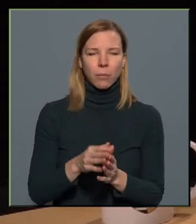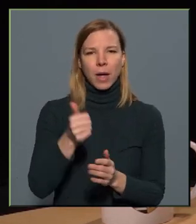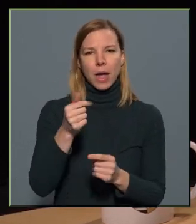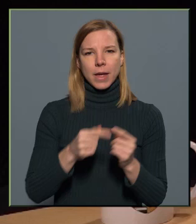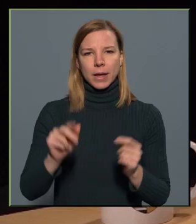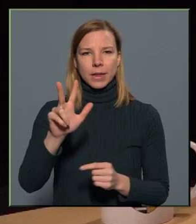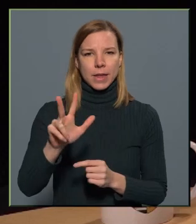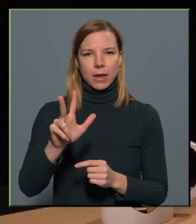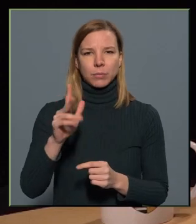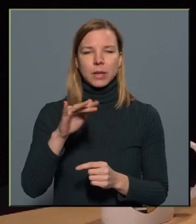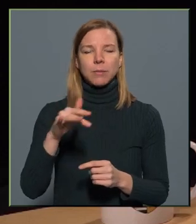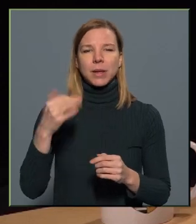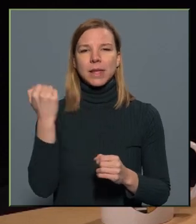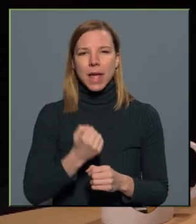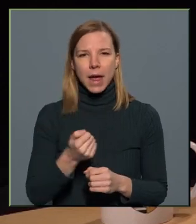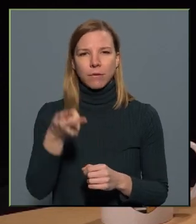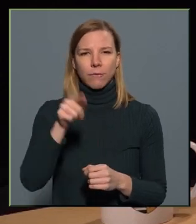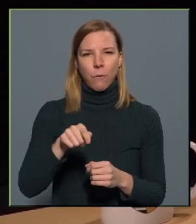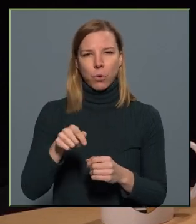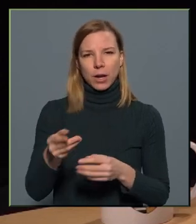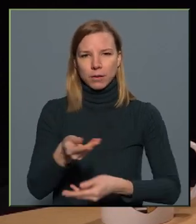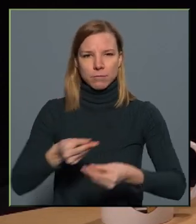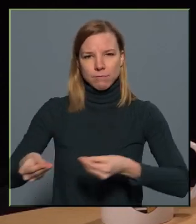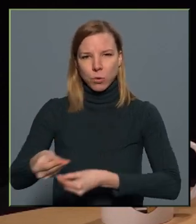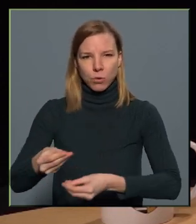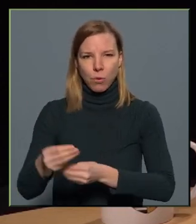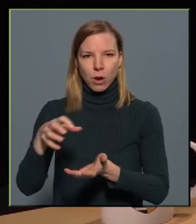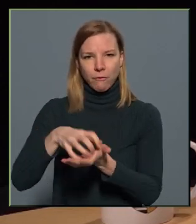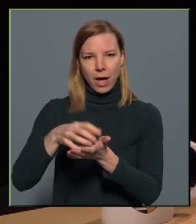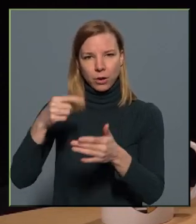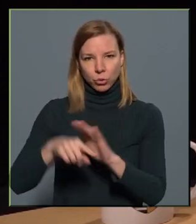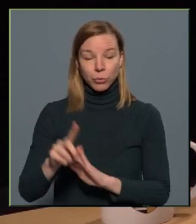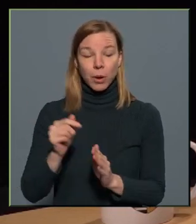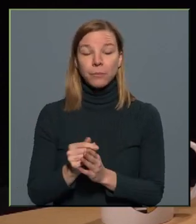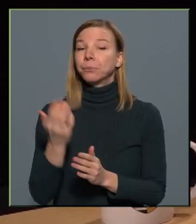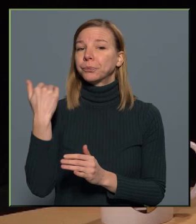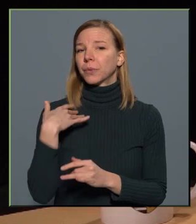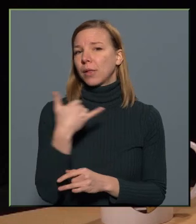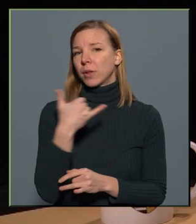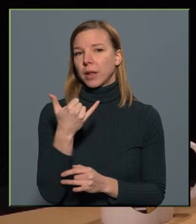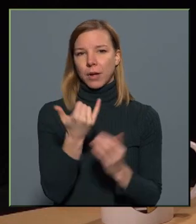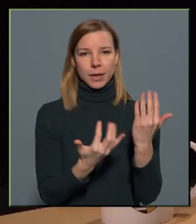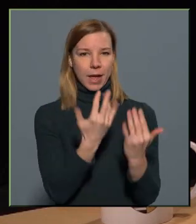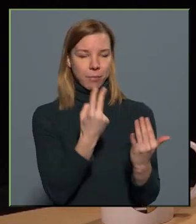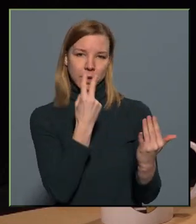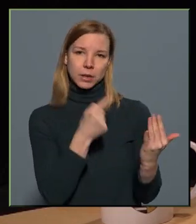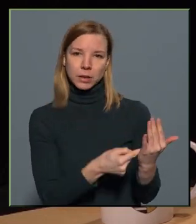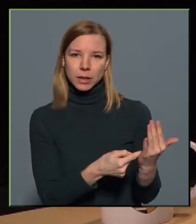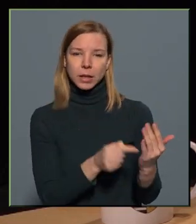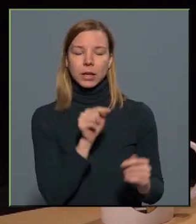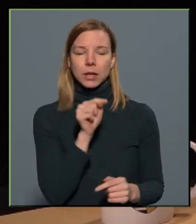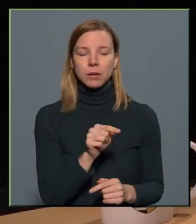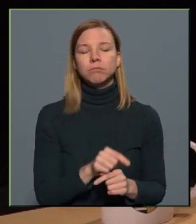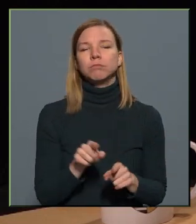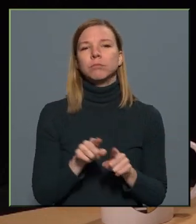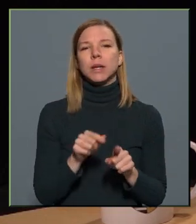városban. Az elmúlt évek számait, hogyha vizsgáljuk, akkor azt mondhatjuk, hogy így módon az önkormányzat segítségével több mint 10